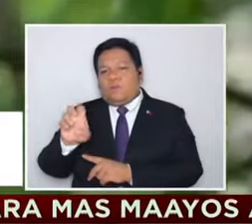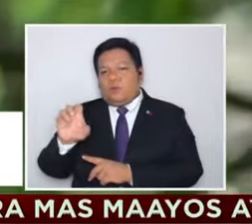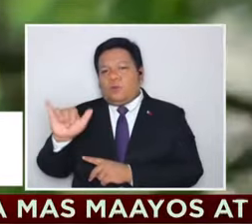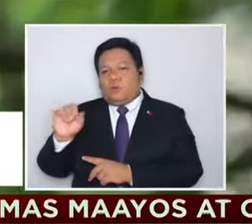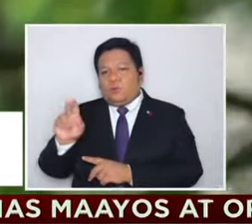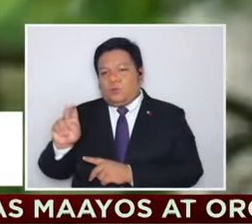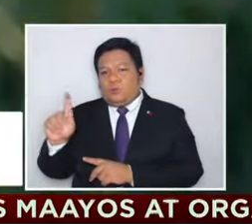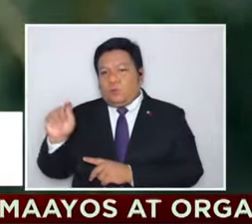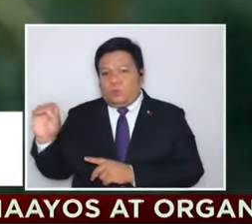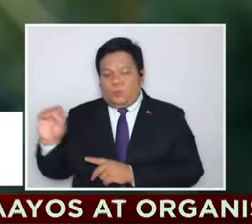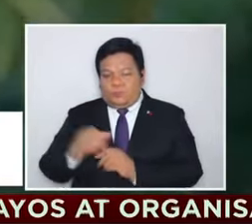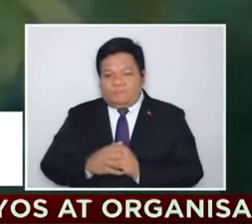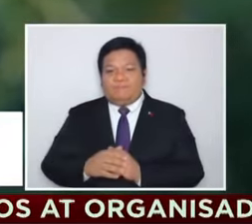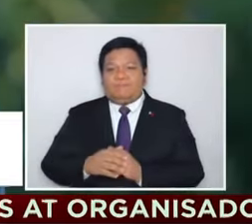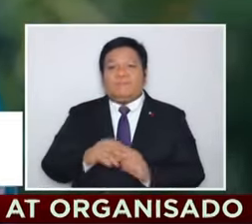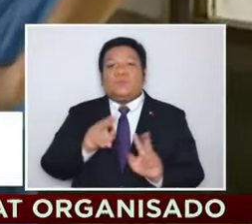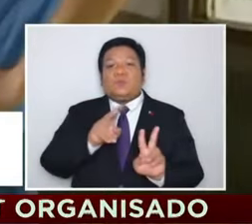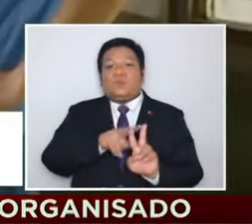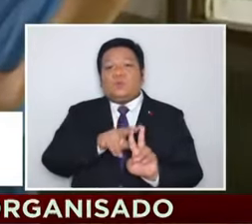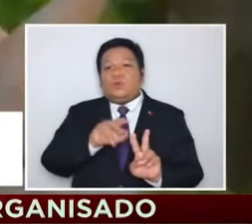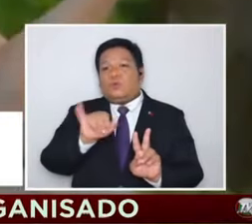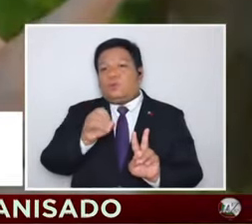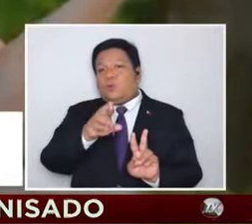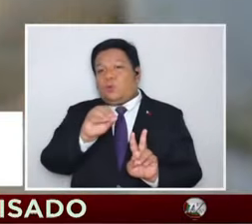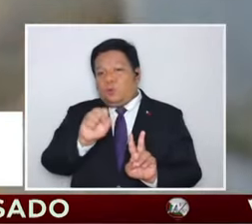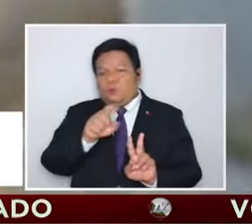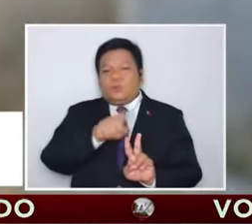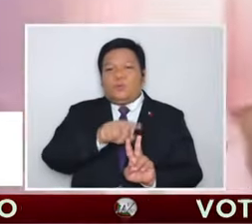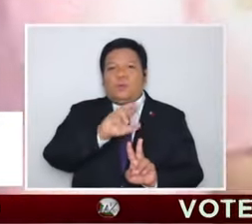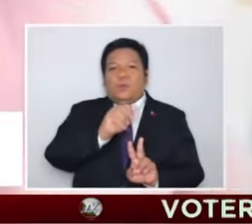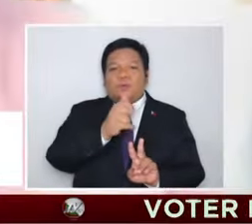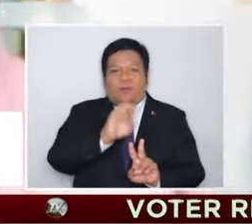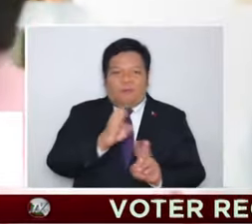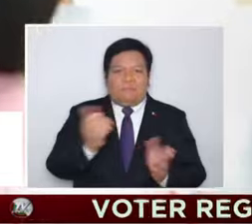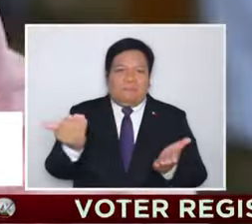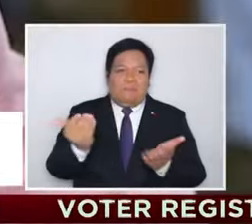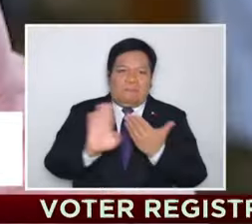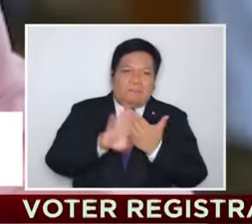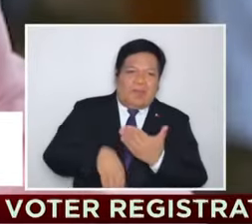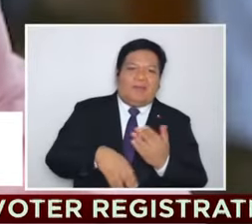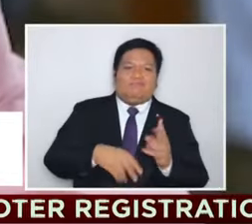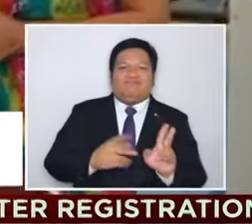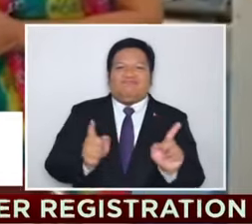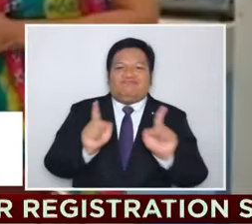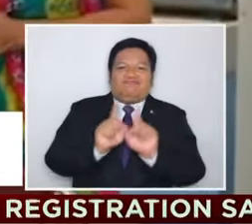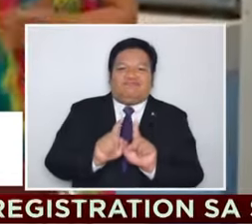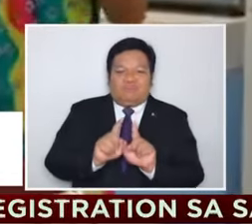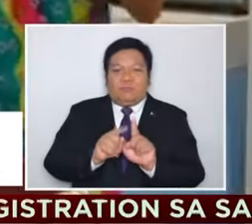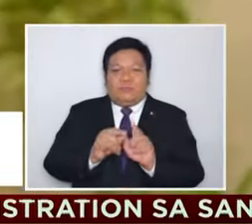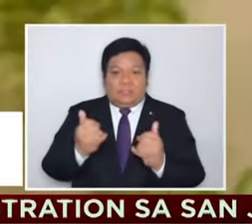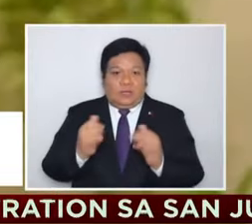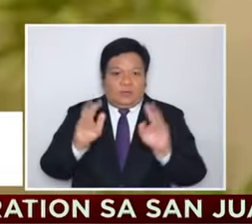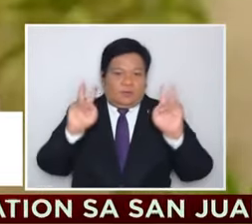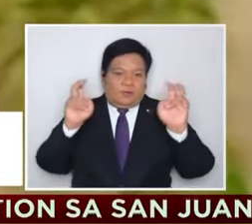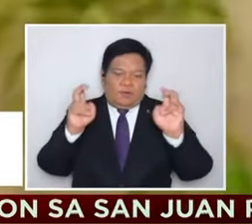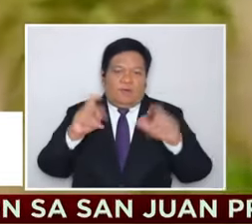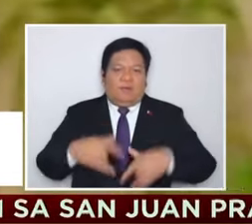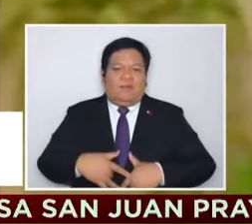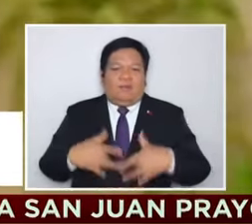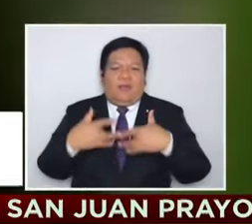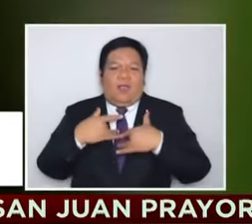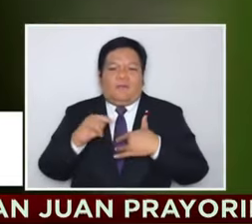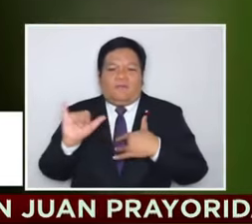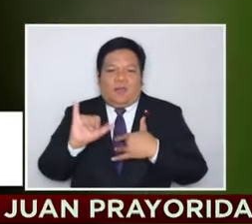love team ni na Joros Gamboa at Roxanne Ginoo. Sa pagkakataong ito, sa buhay mag-asawa na iikot ang kwento. Yung